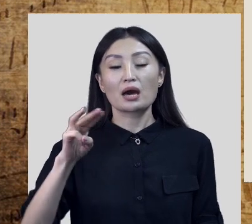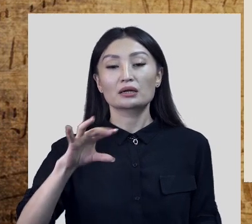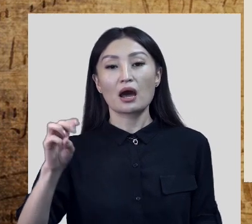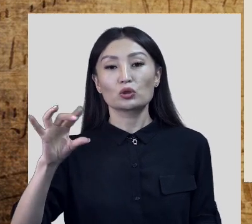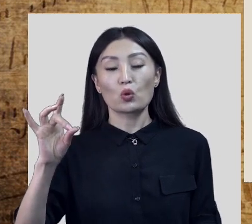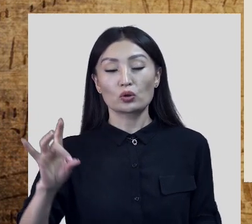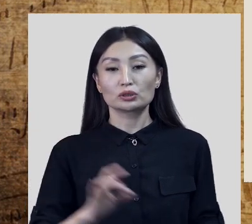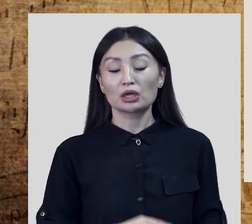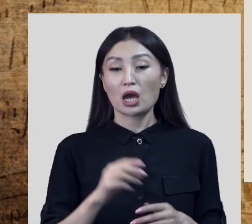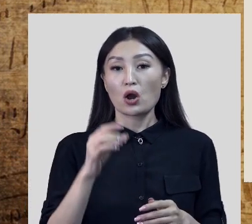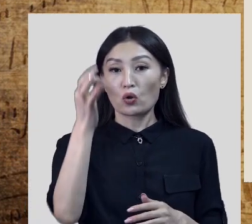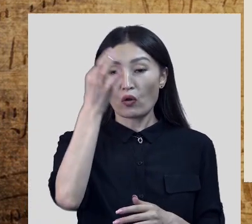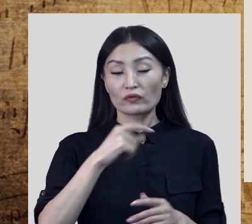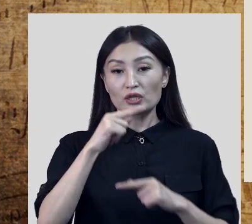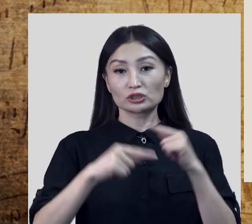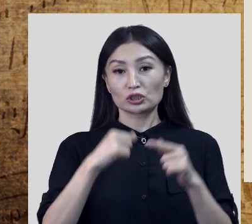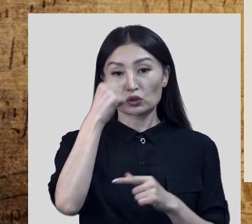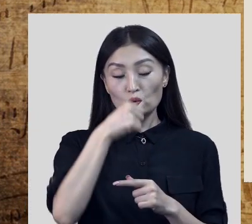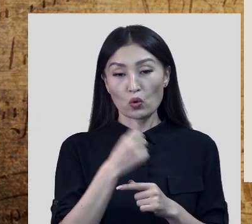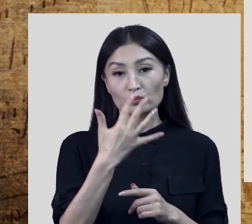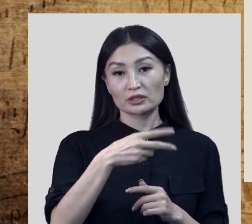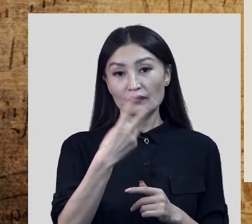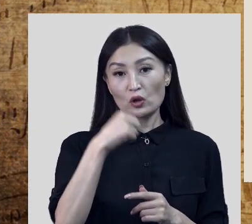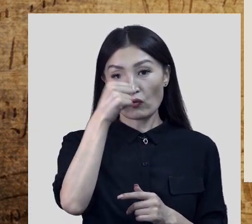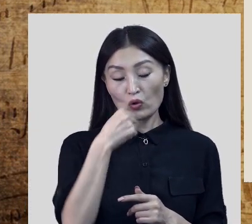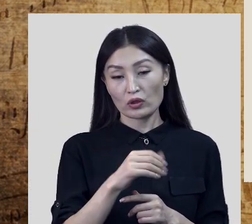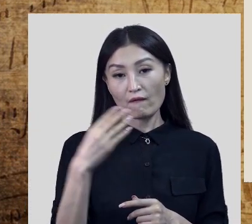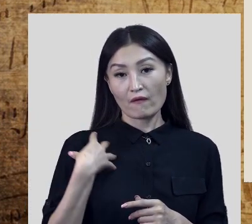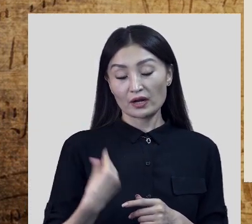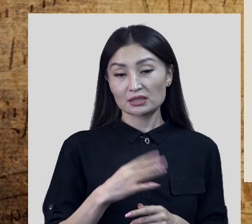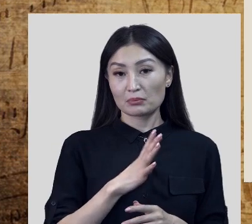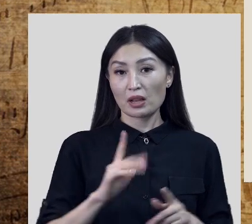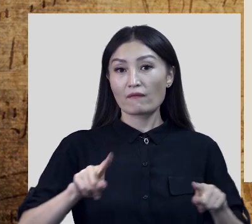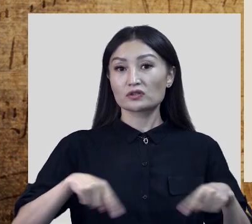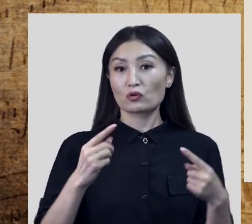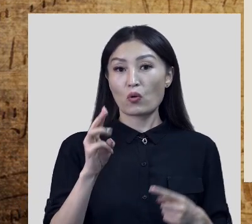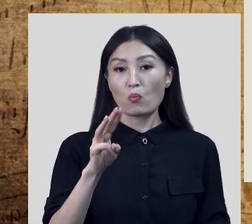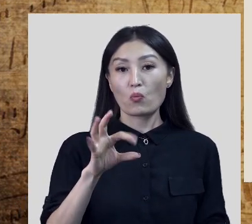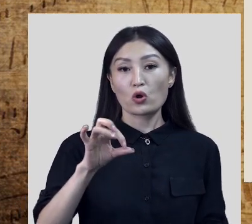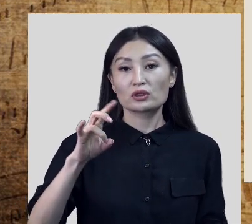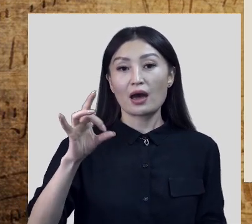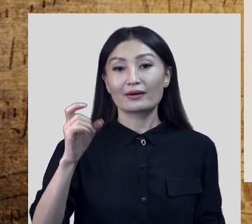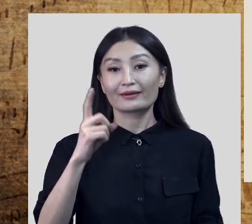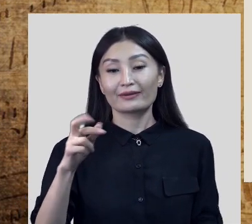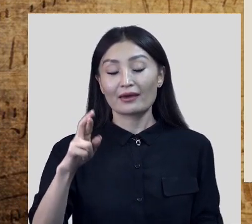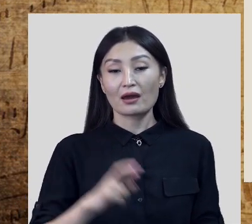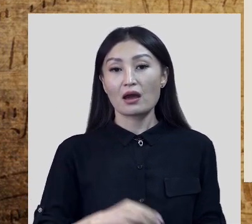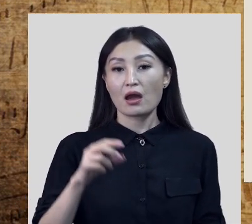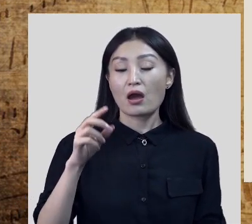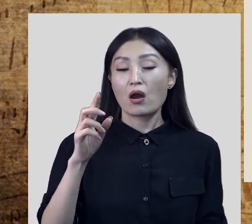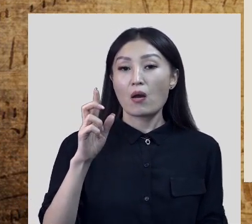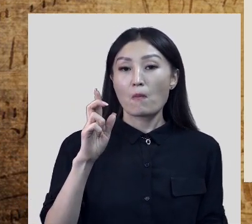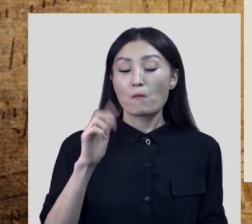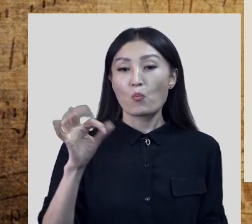год 2 декабря 1852 года во франции была восстановлена монархия луи наполеон бонапарт